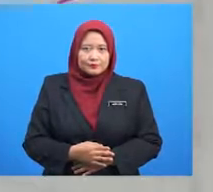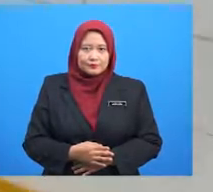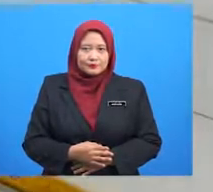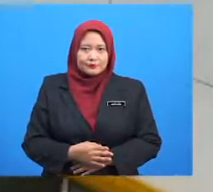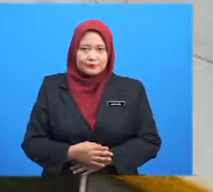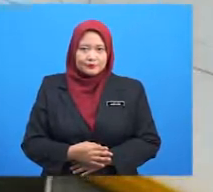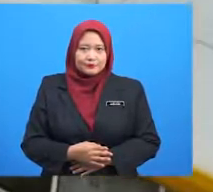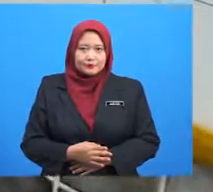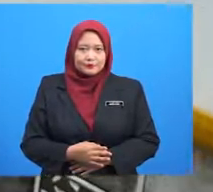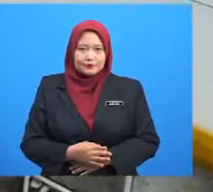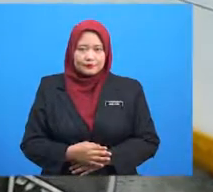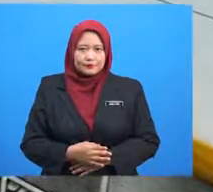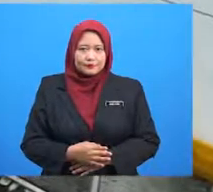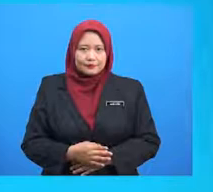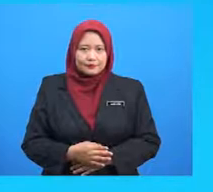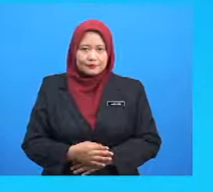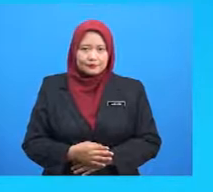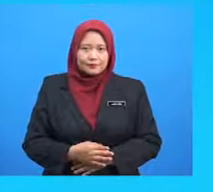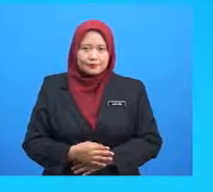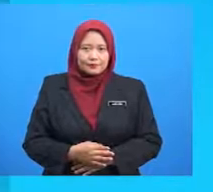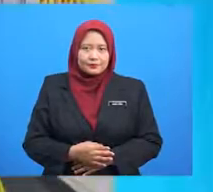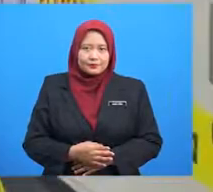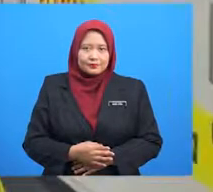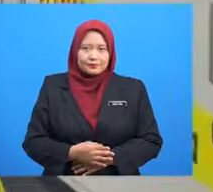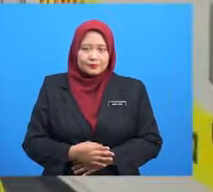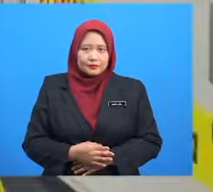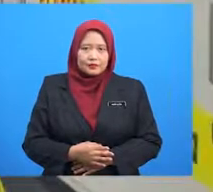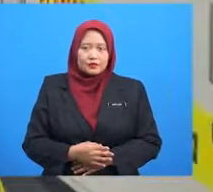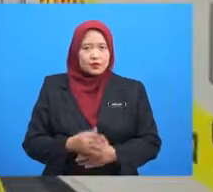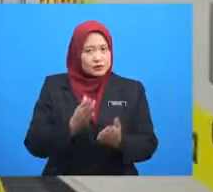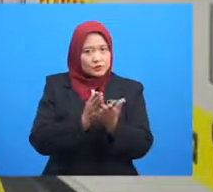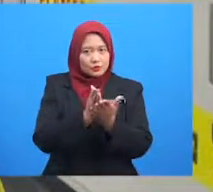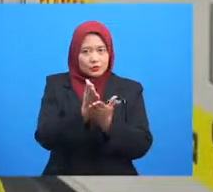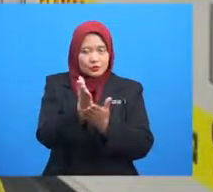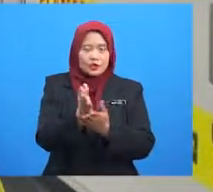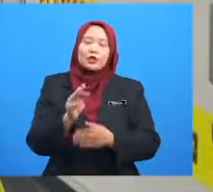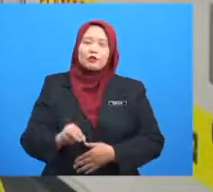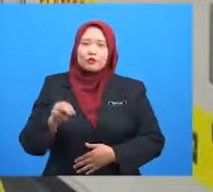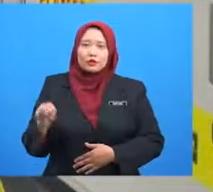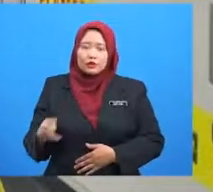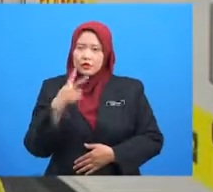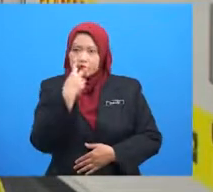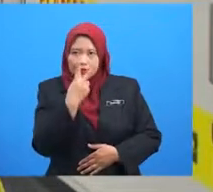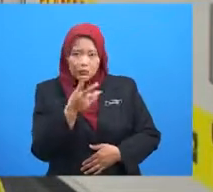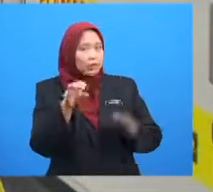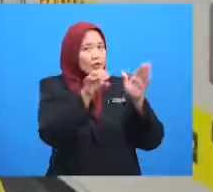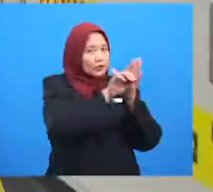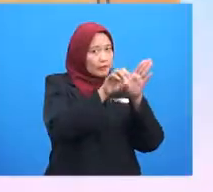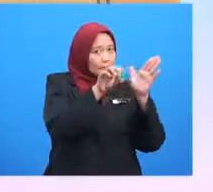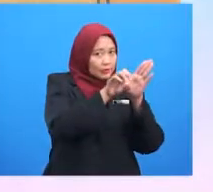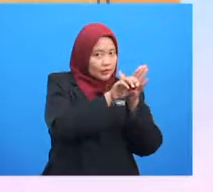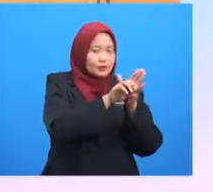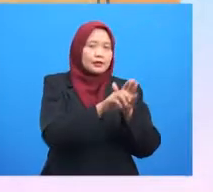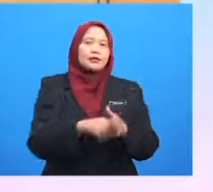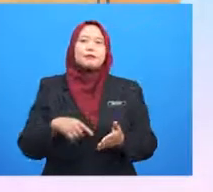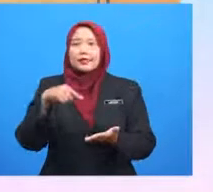Seterusnya, Murid-murid perhatikan gambar-gambar ini.